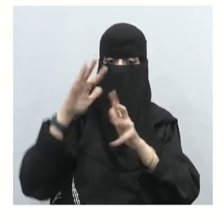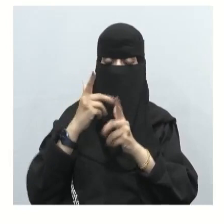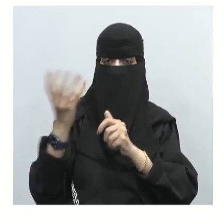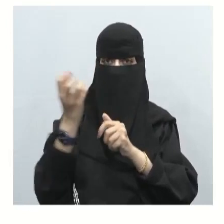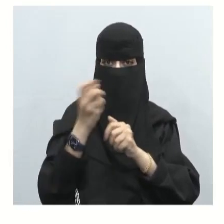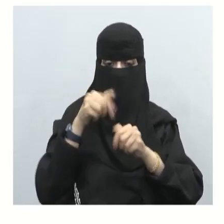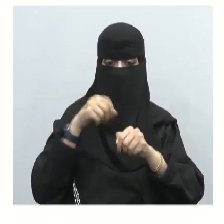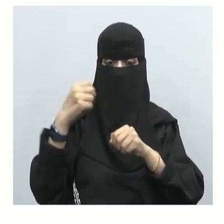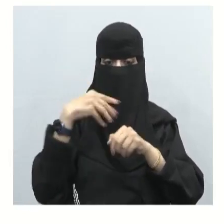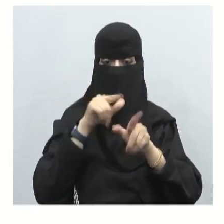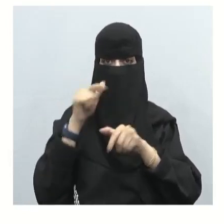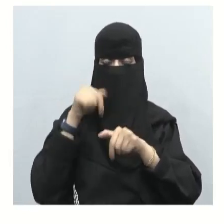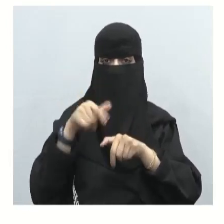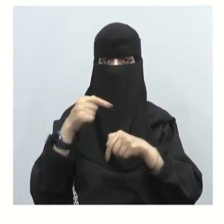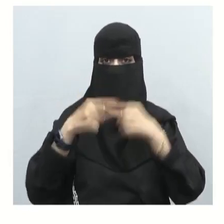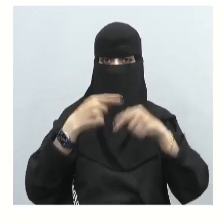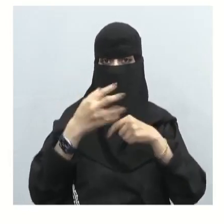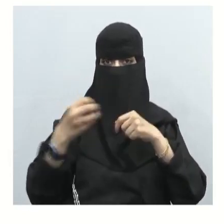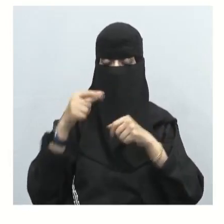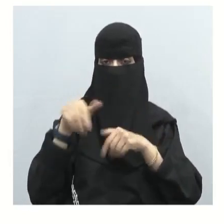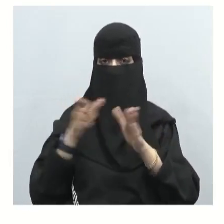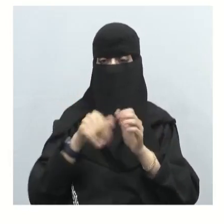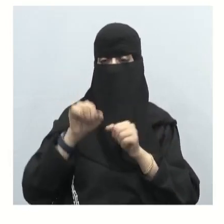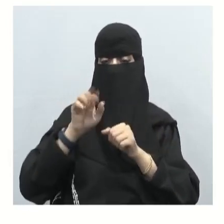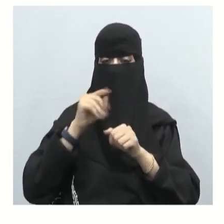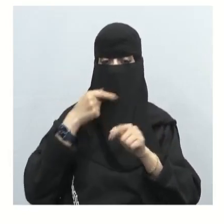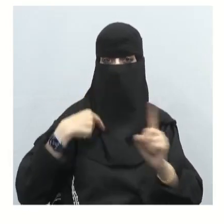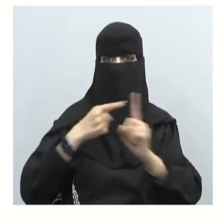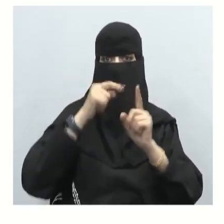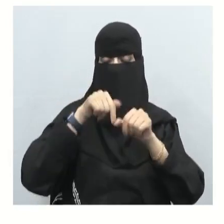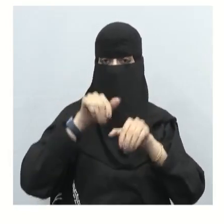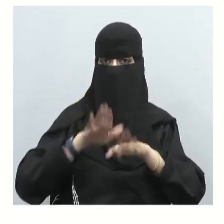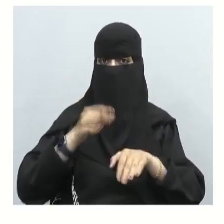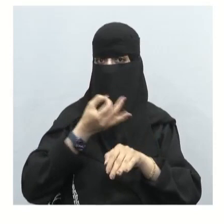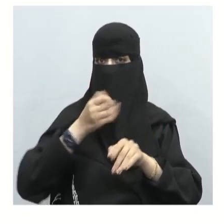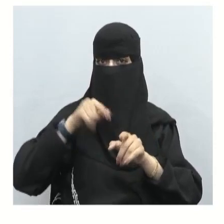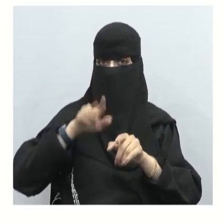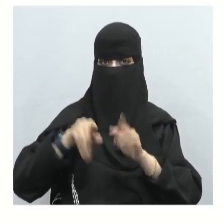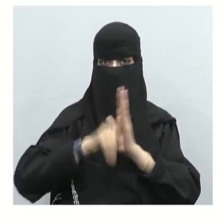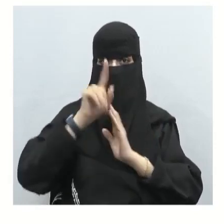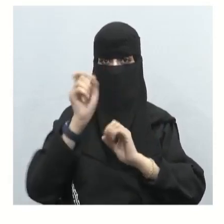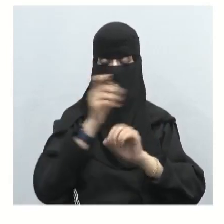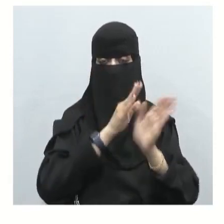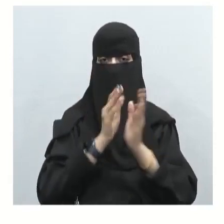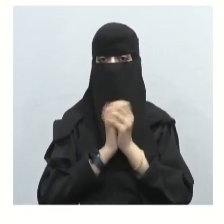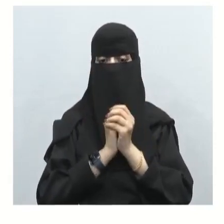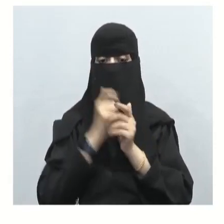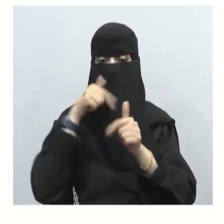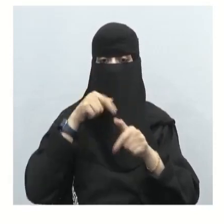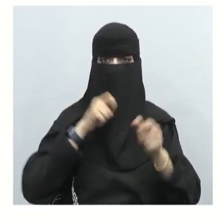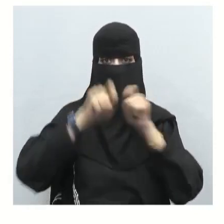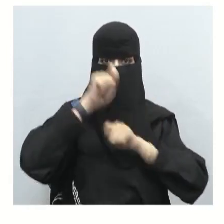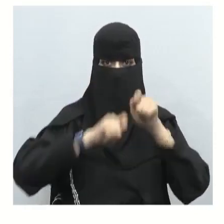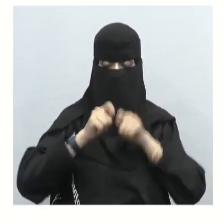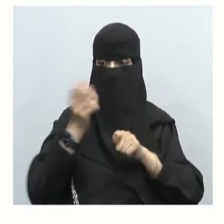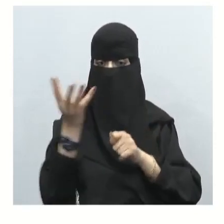التي تولد ضوء مستقطب اهم الاهداف التي سنتناولها في تجربتنا لهذا اليوم نستخدم